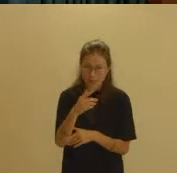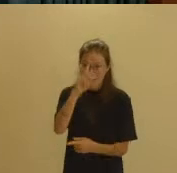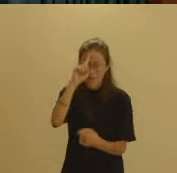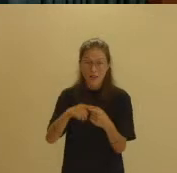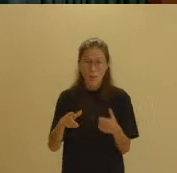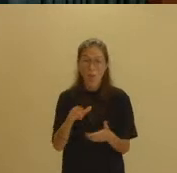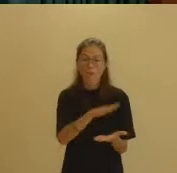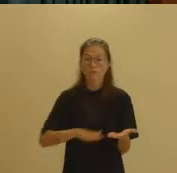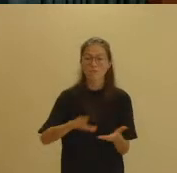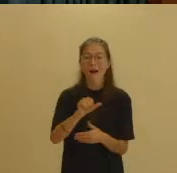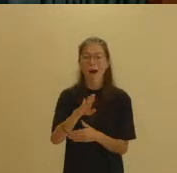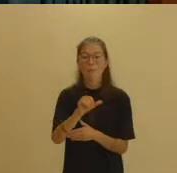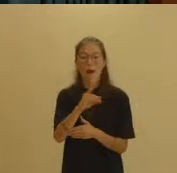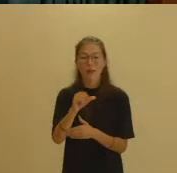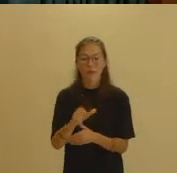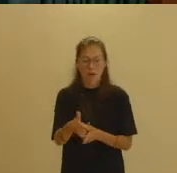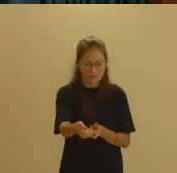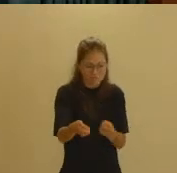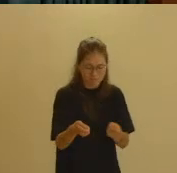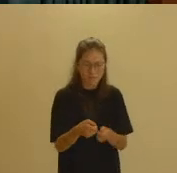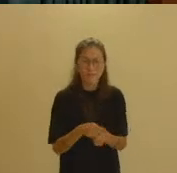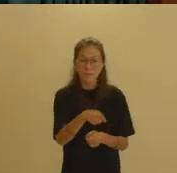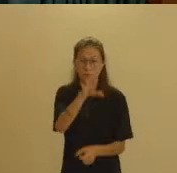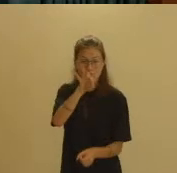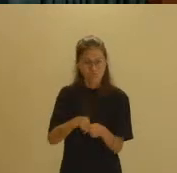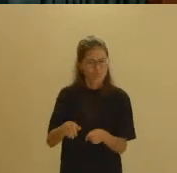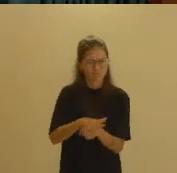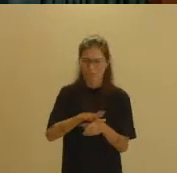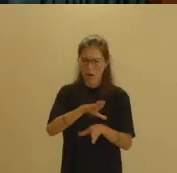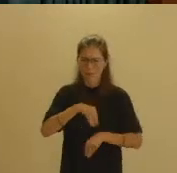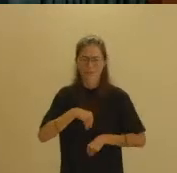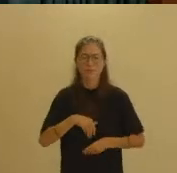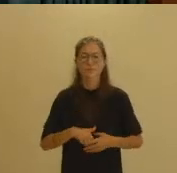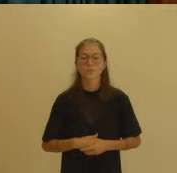domaine d'Abadia. Adopté à l'unanimité.